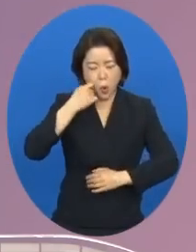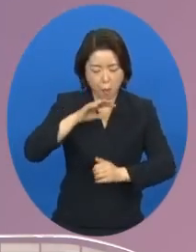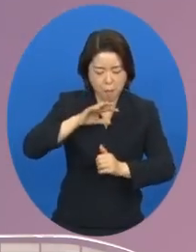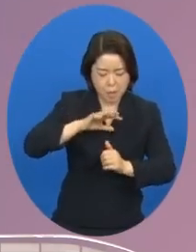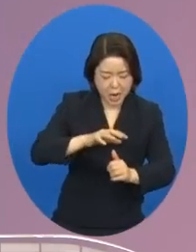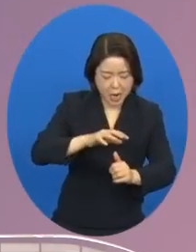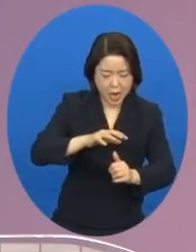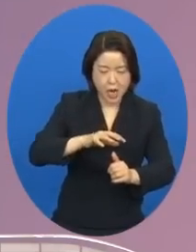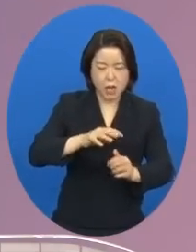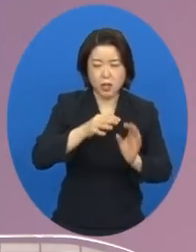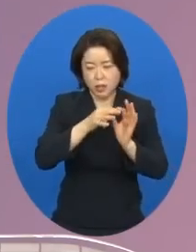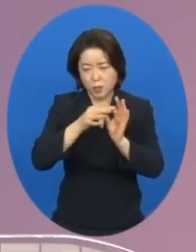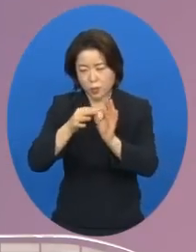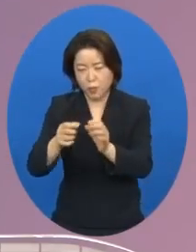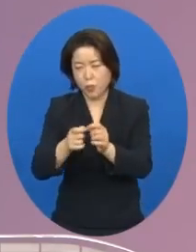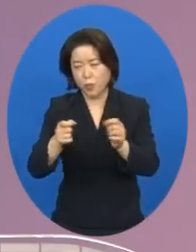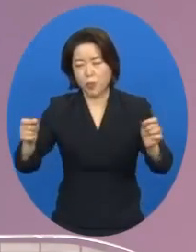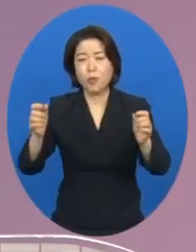있습니다.